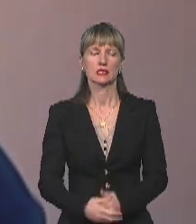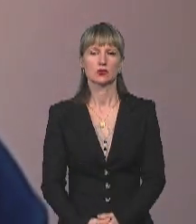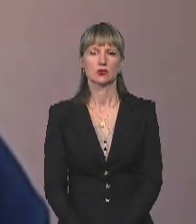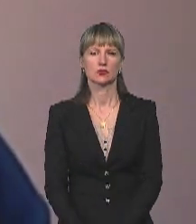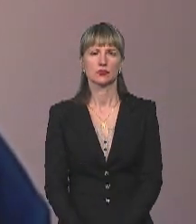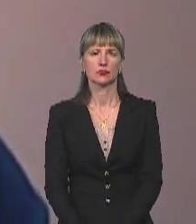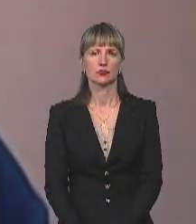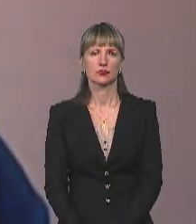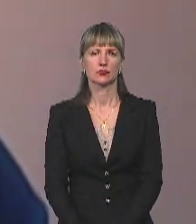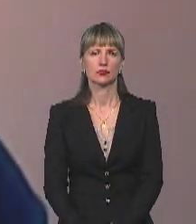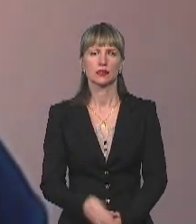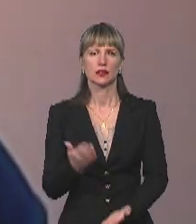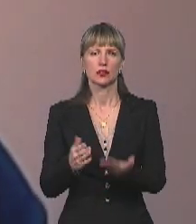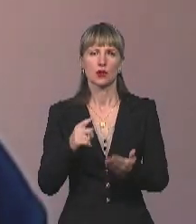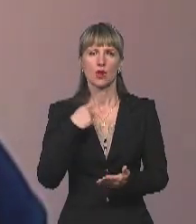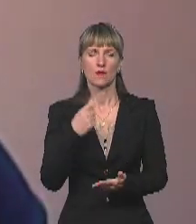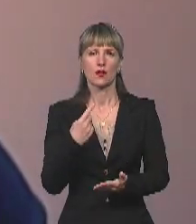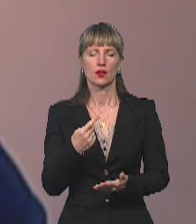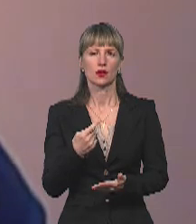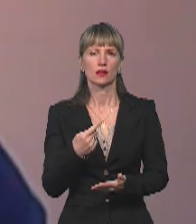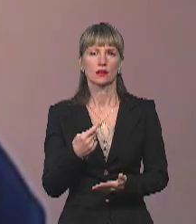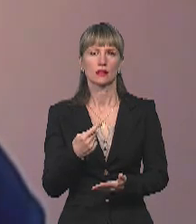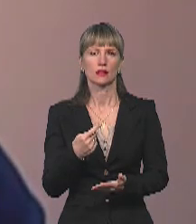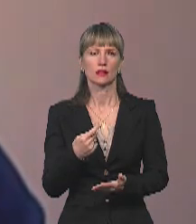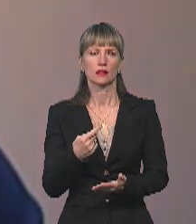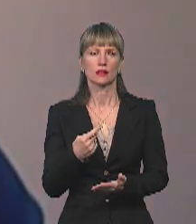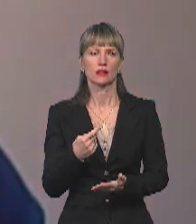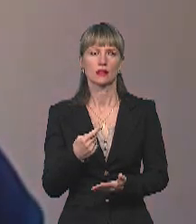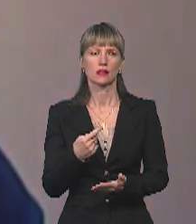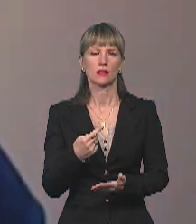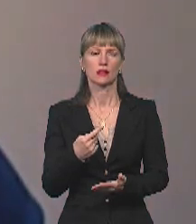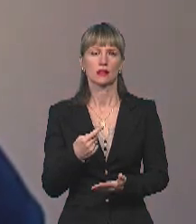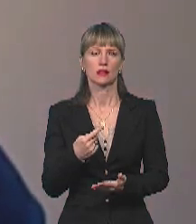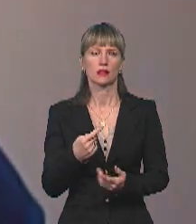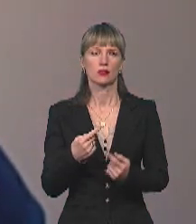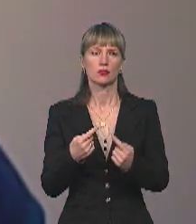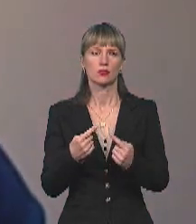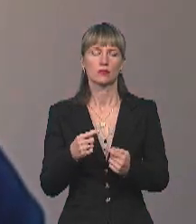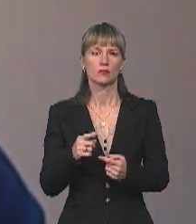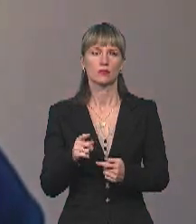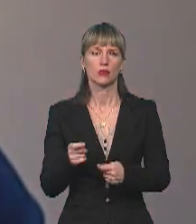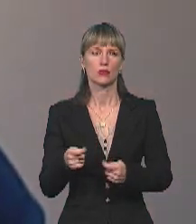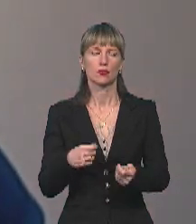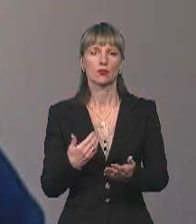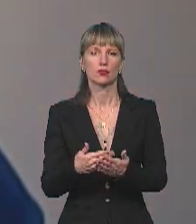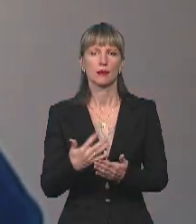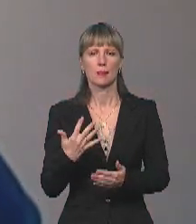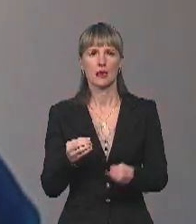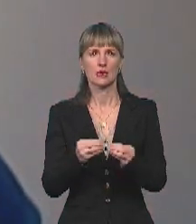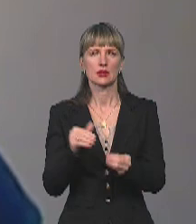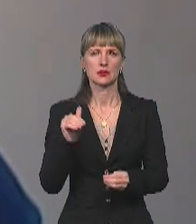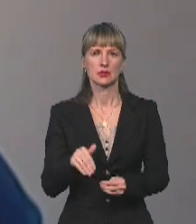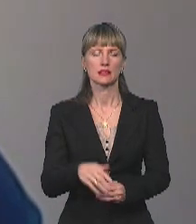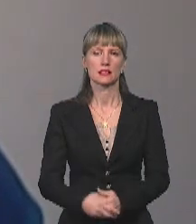От, якщо говорити про бухгалтерів, ну це десь також десь 5-10 тисяч.